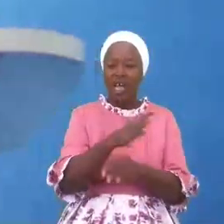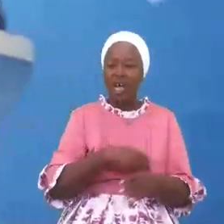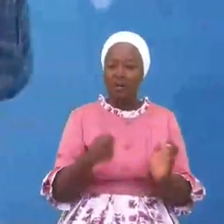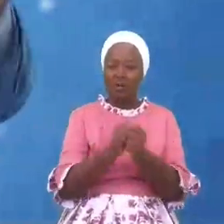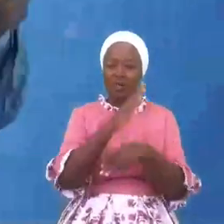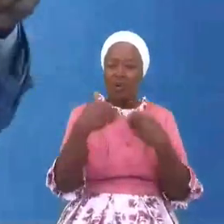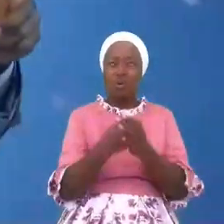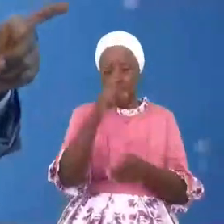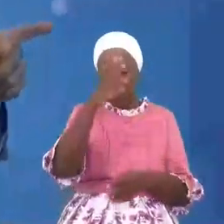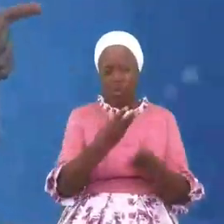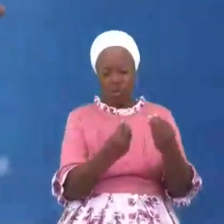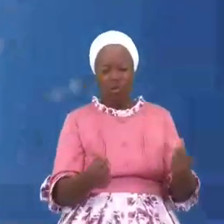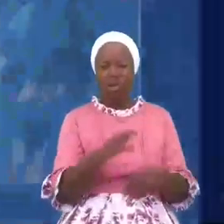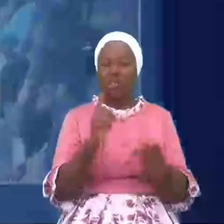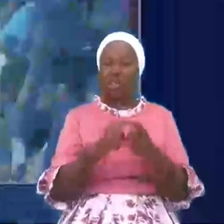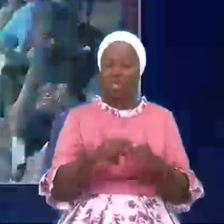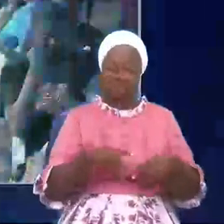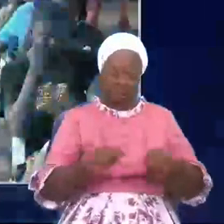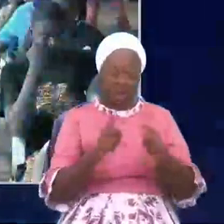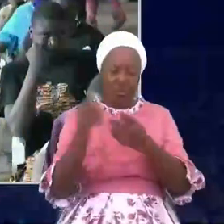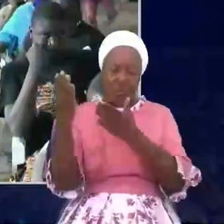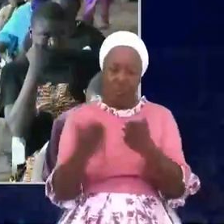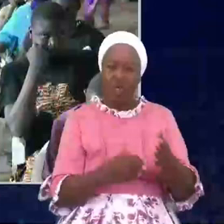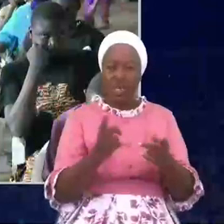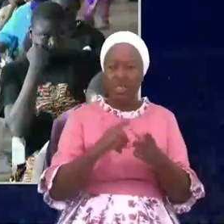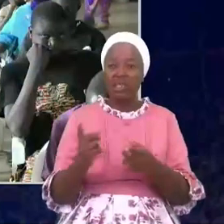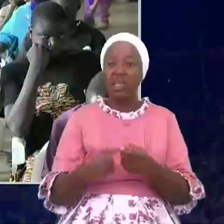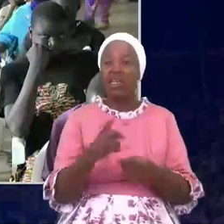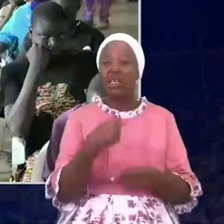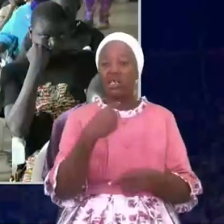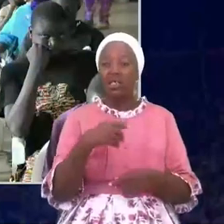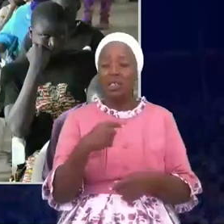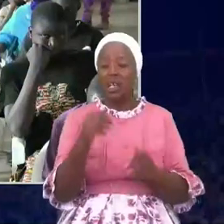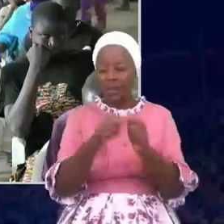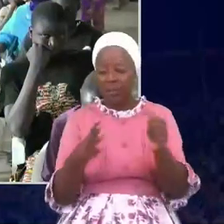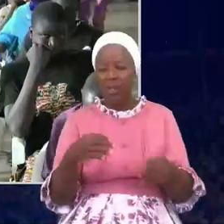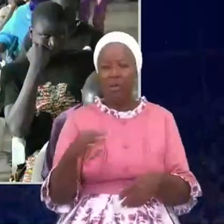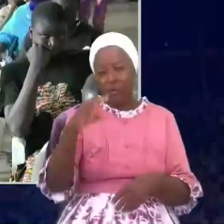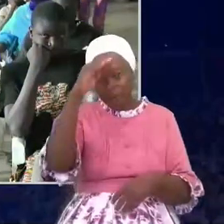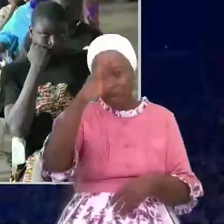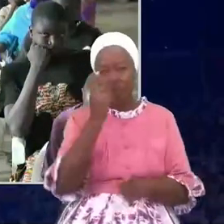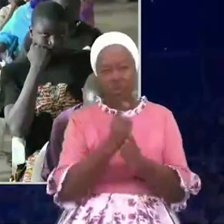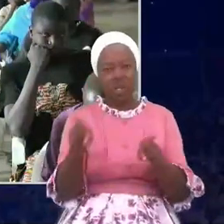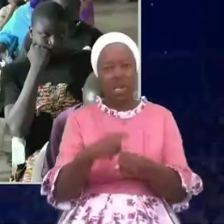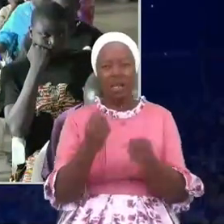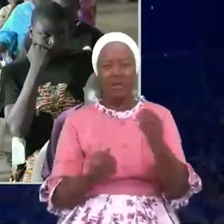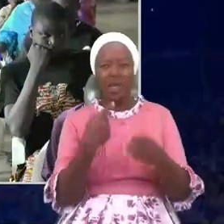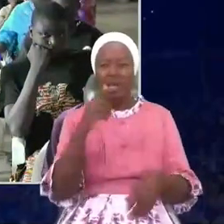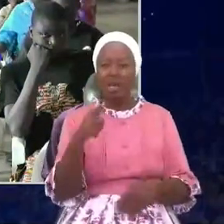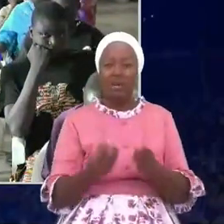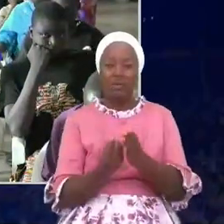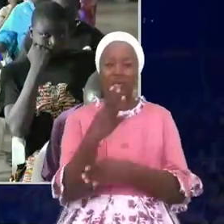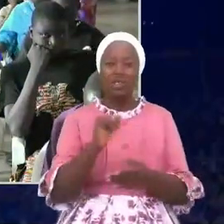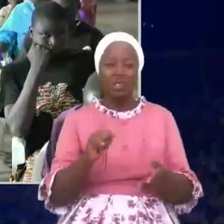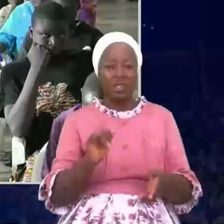toutes les solutions qu'il essaie d'apporter, il dit que tout ce qui est de l'homme est comme l'herbe, ça se